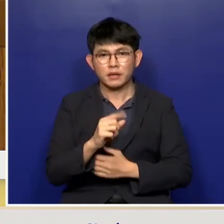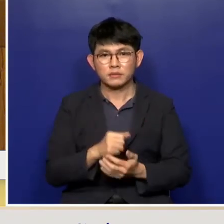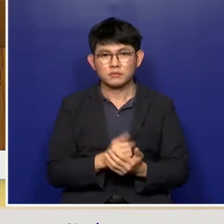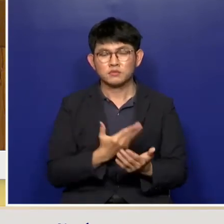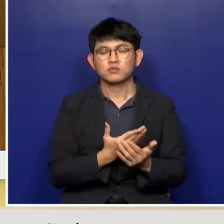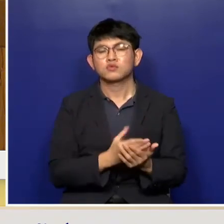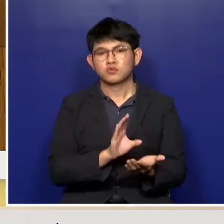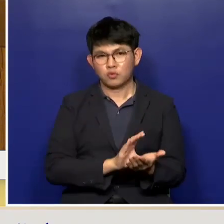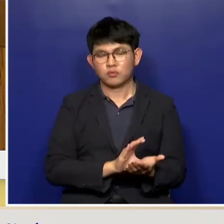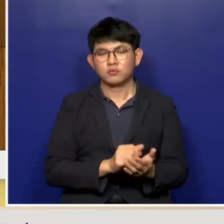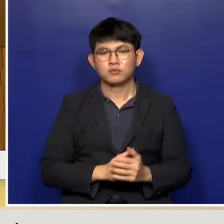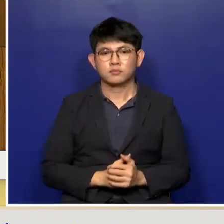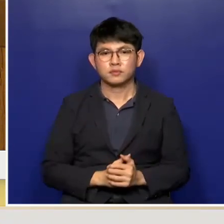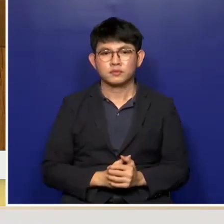ต้นทุน